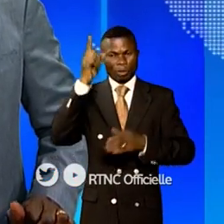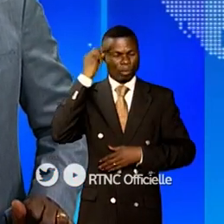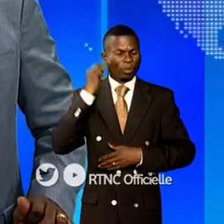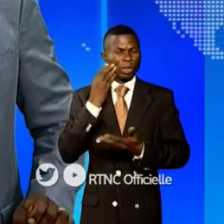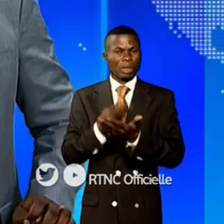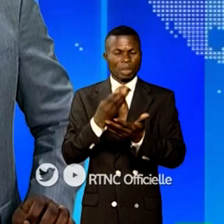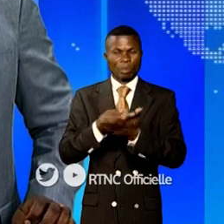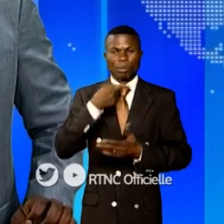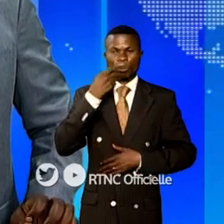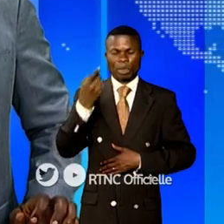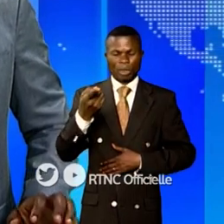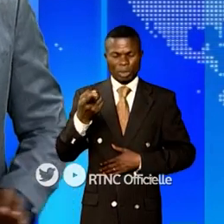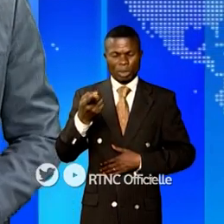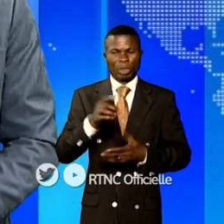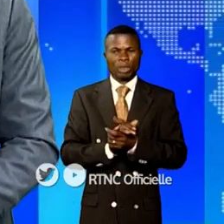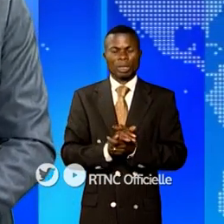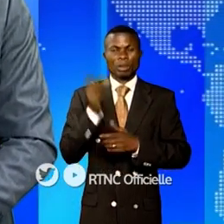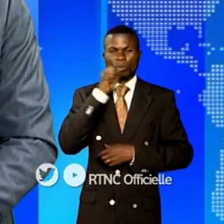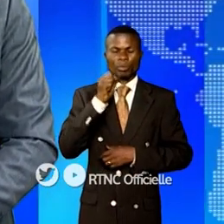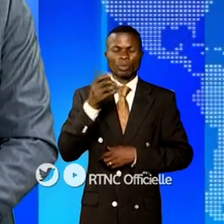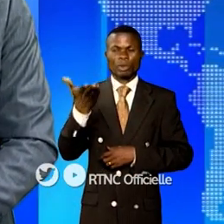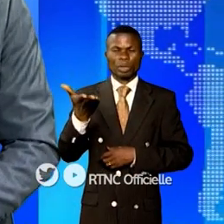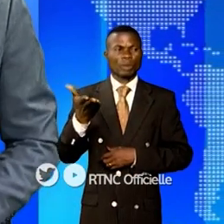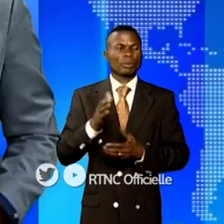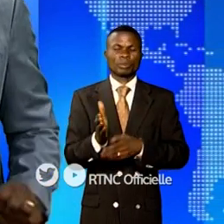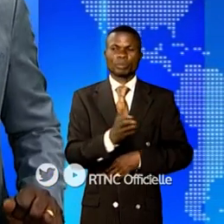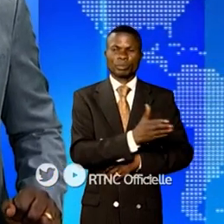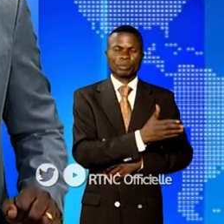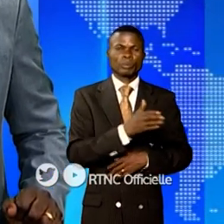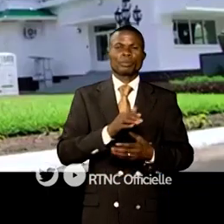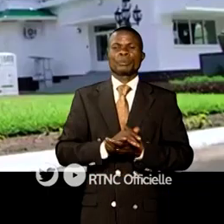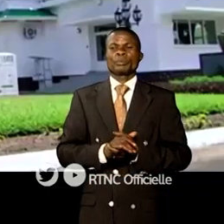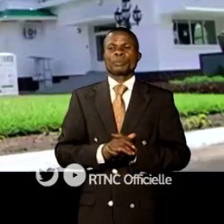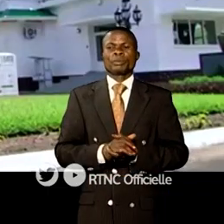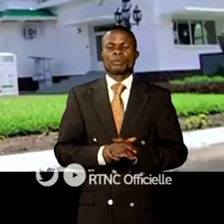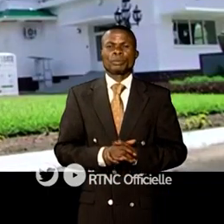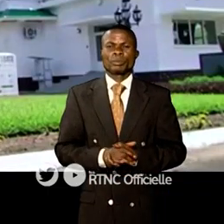du budget, Jean-Baudouin Maillot, au micro de Françoise Bouelabouaki et Pomporumba.